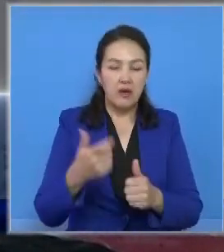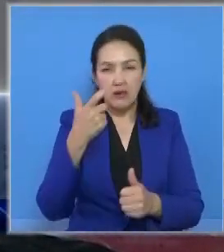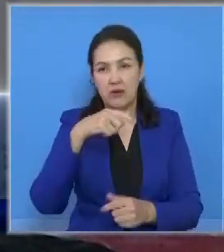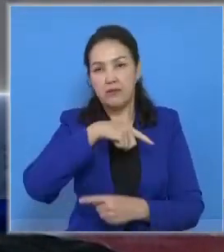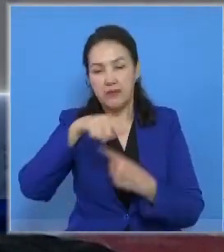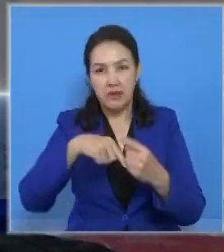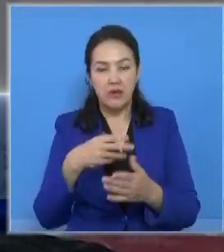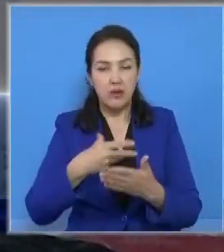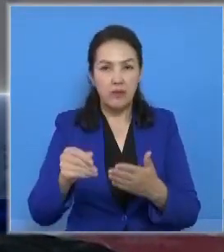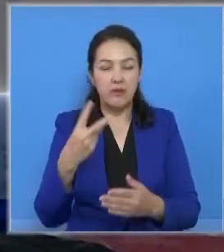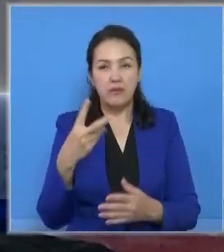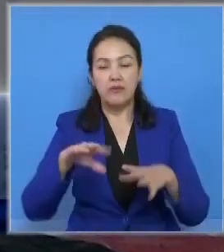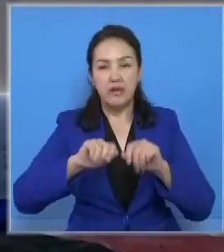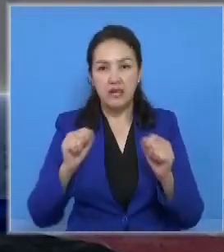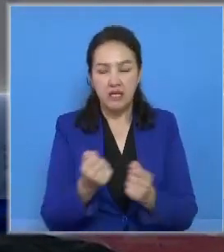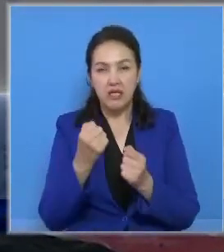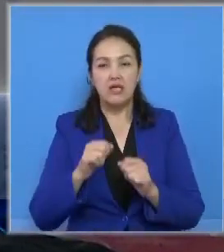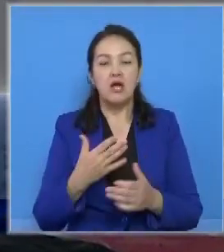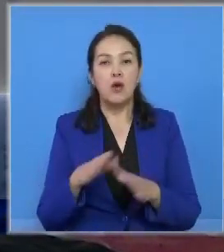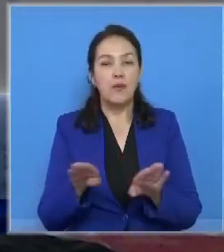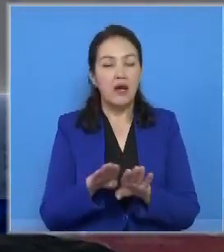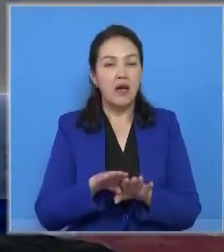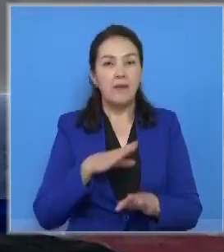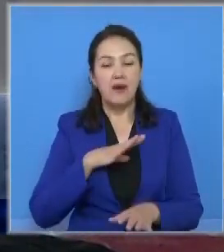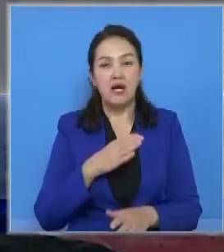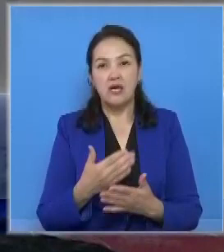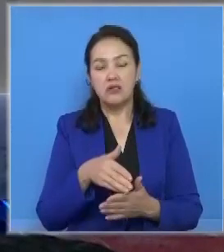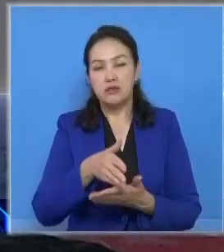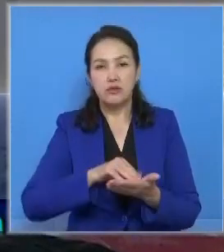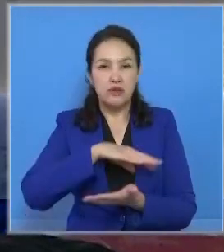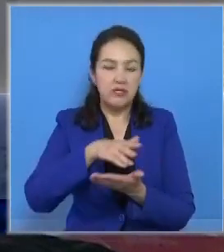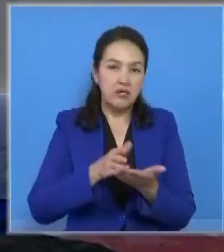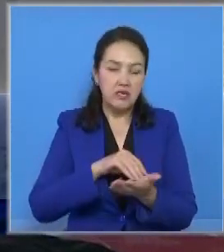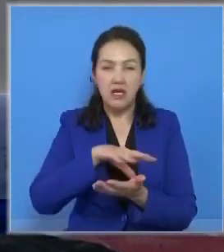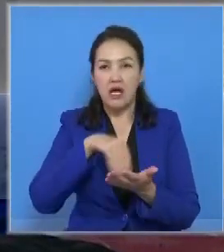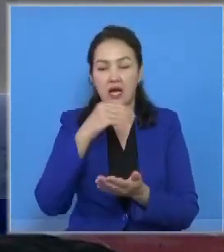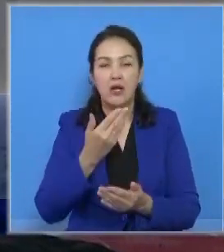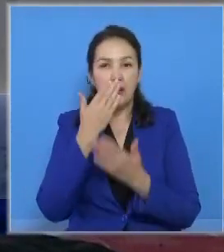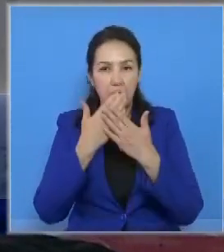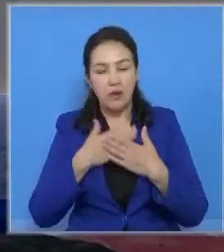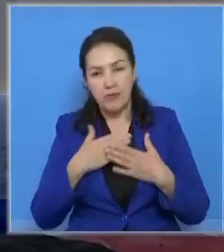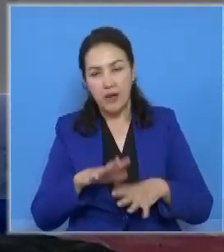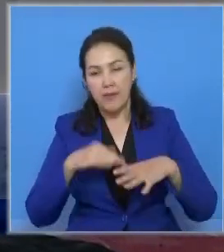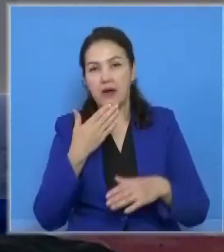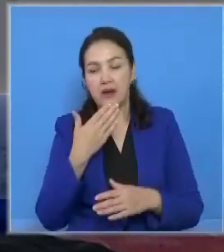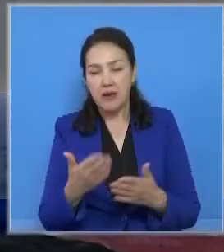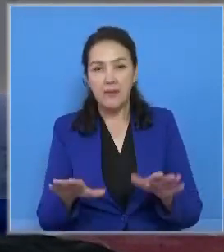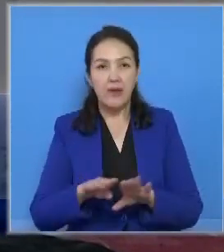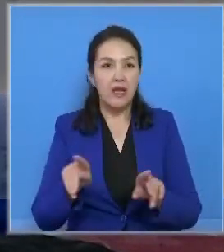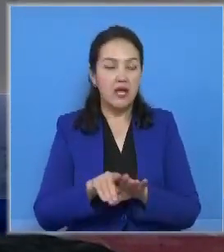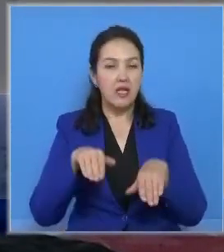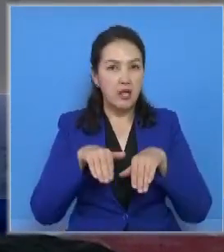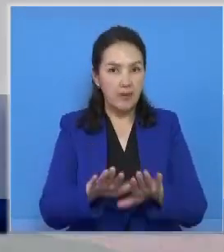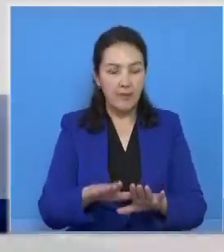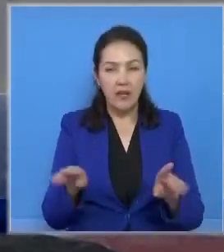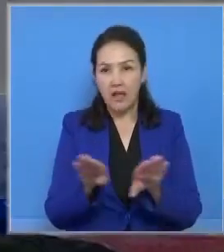бизнеса. Купила 2 печи, 2 миксера, холодильники. Мои торты и хлеб очень любят мои односельчане. Продукция пользуется большим спросом, так как я